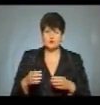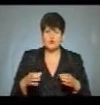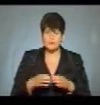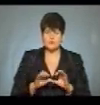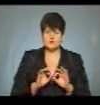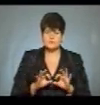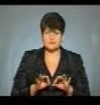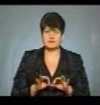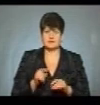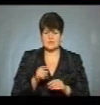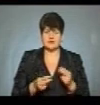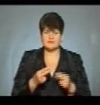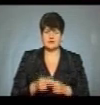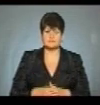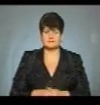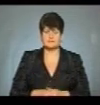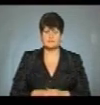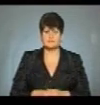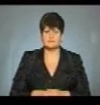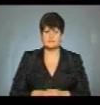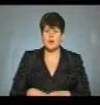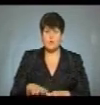розповів її гравець Сергій Кондзьолка.